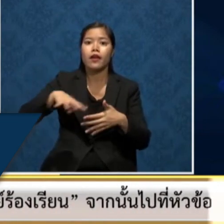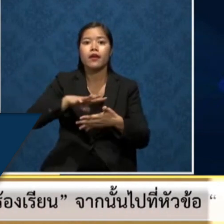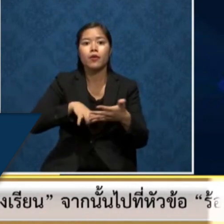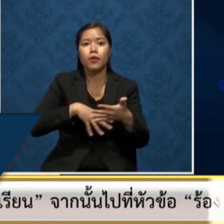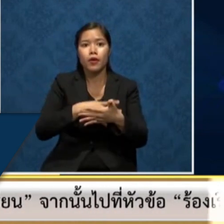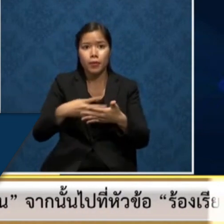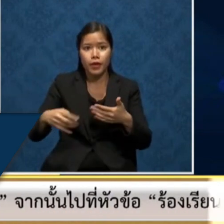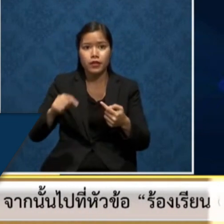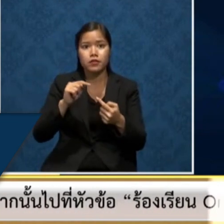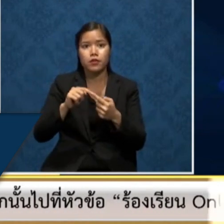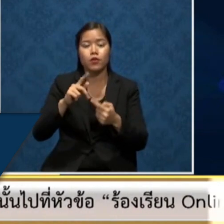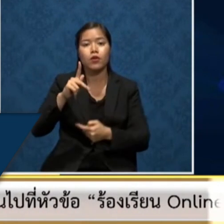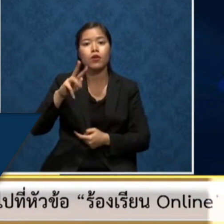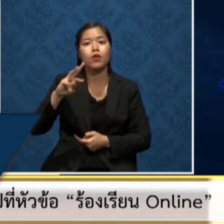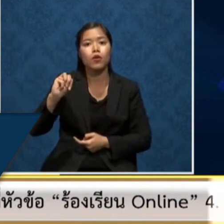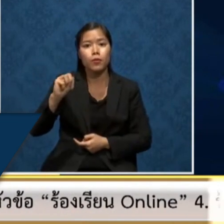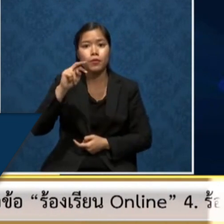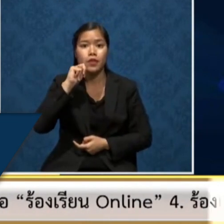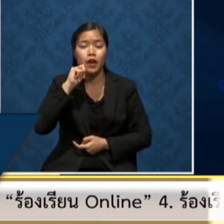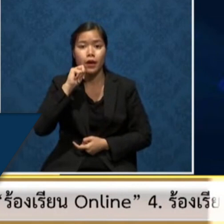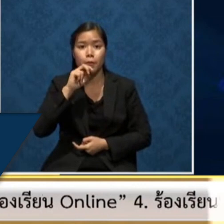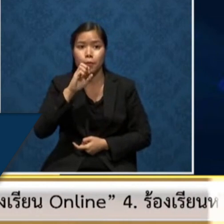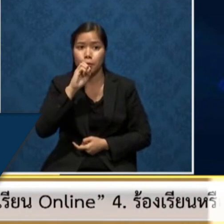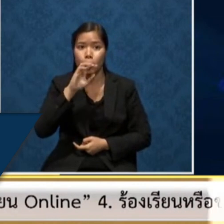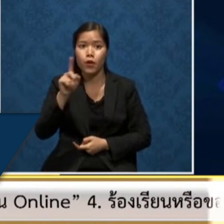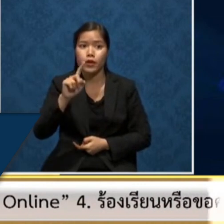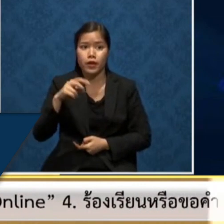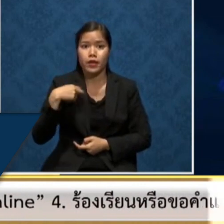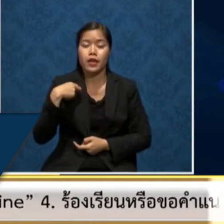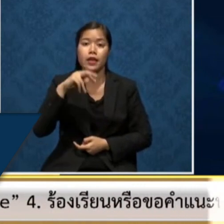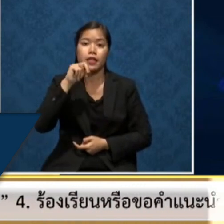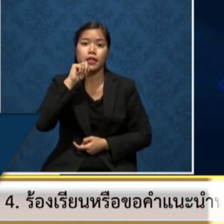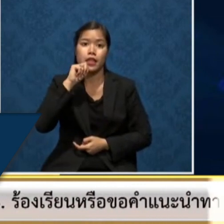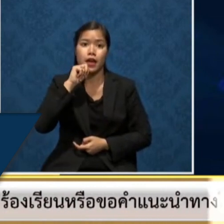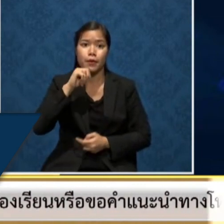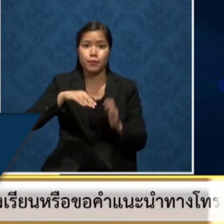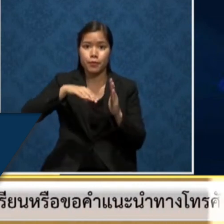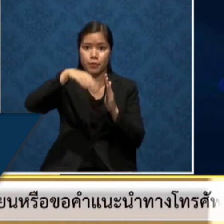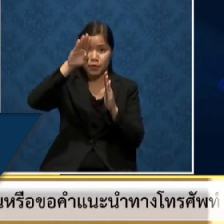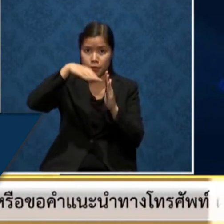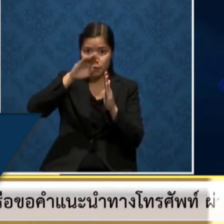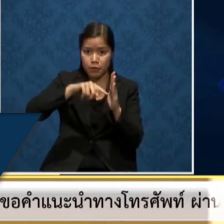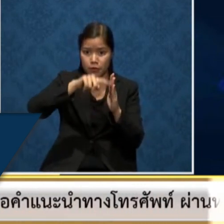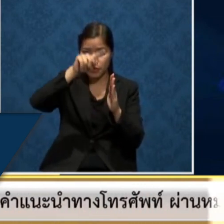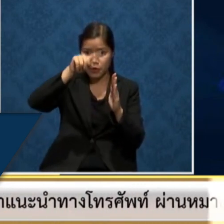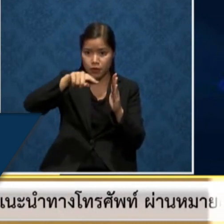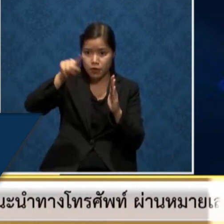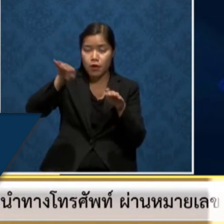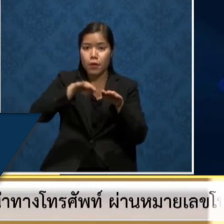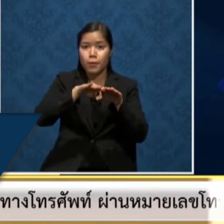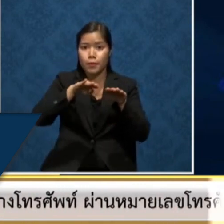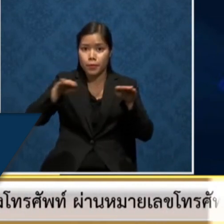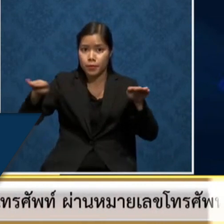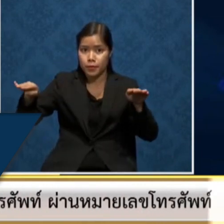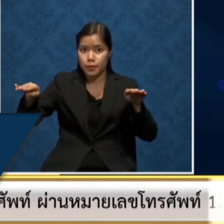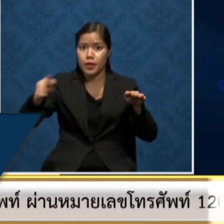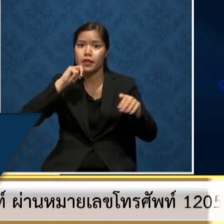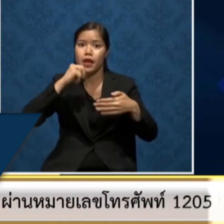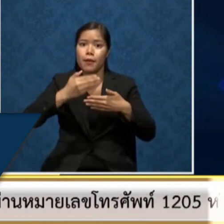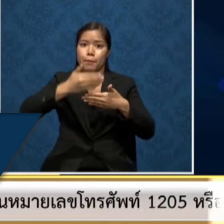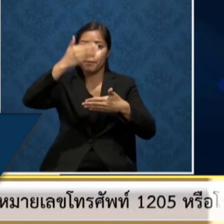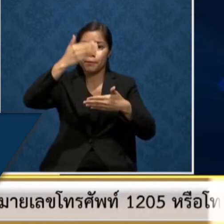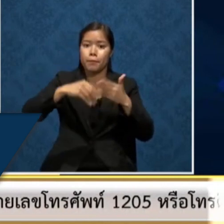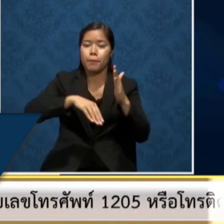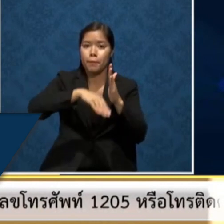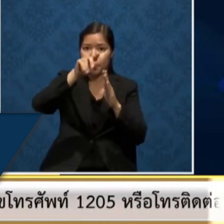ชลประทานกล่าวว่า UpperL cveคือระดับน้ำตอนบนที่กำหนดไว้เป็นมาตรฐานของอ่างเก็บน้ำในแต่ละ